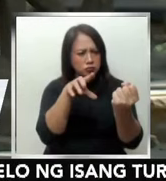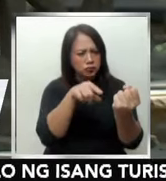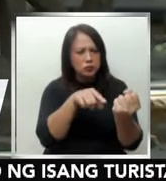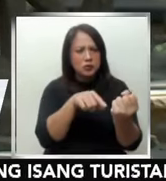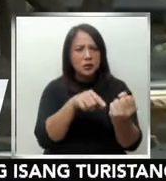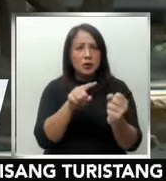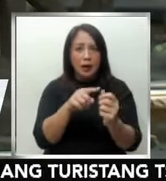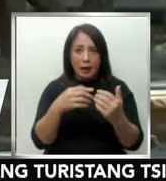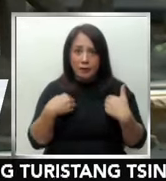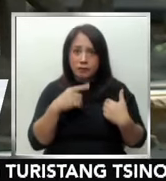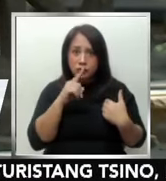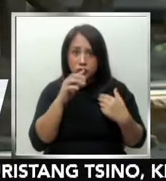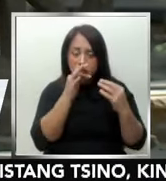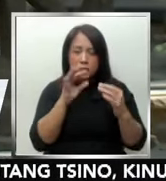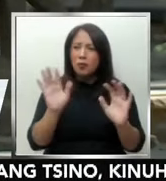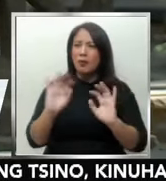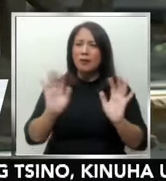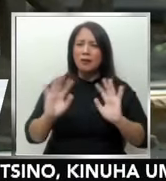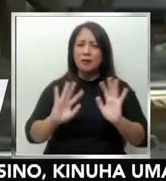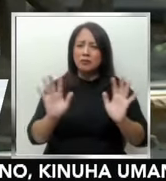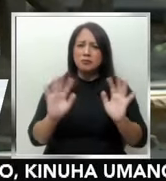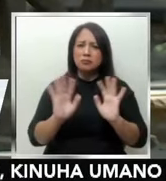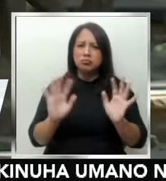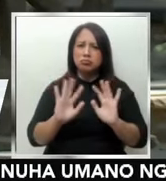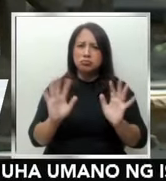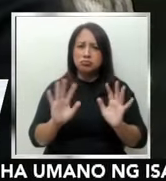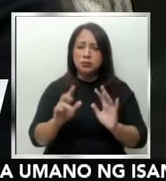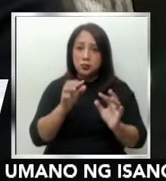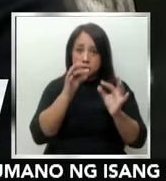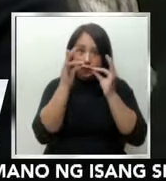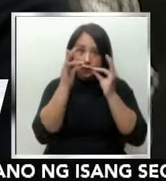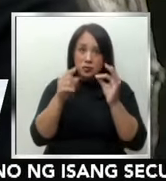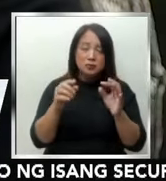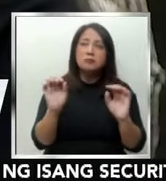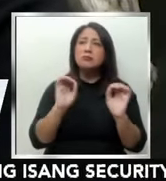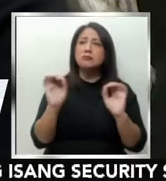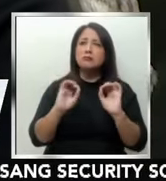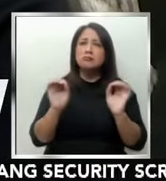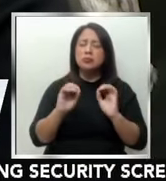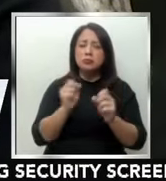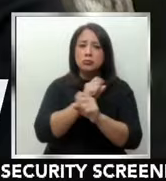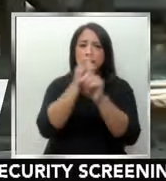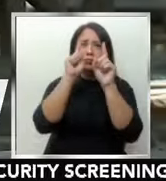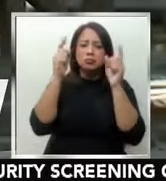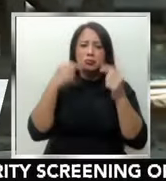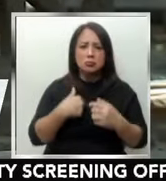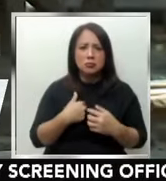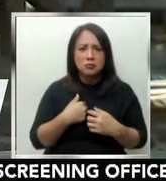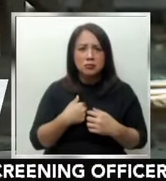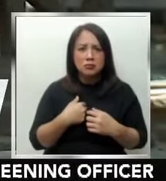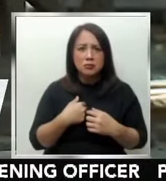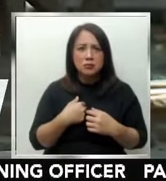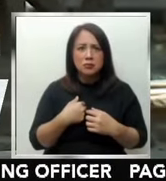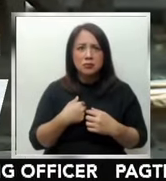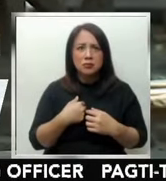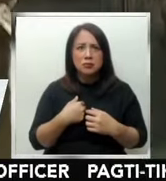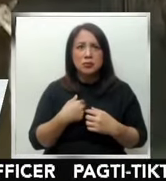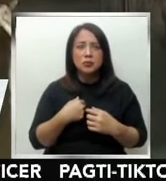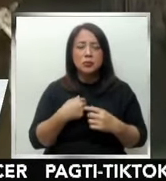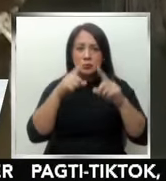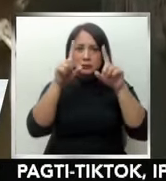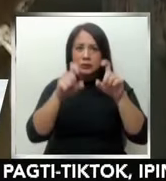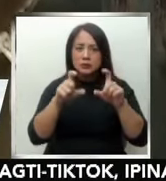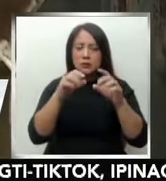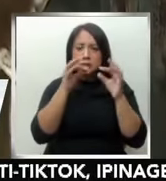talaga wala po nagdodroga ka ba o yung p mo hindi nagulat din po ako e drag test po kami negative naman po kami